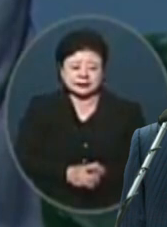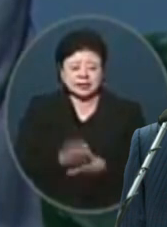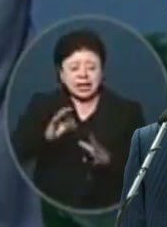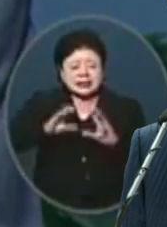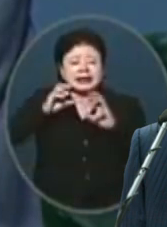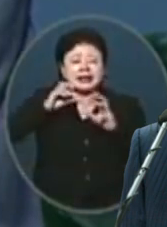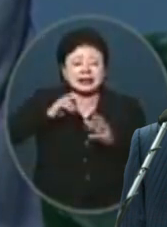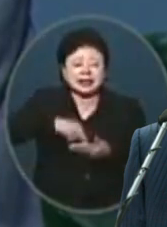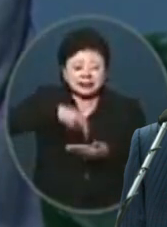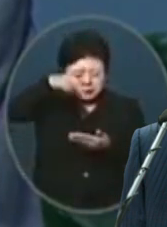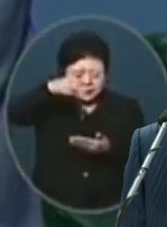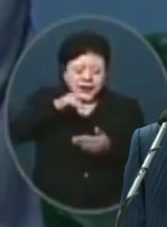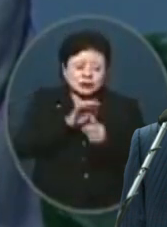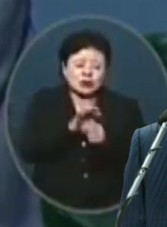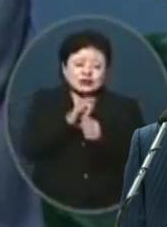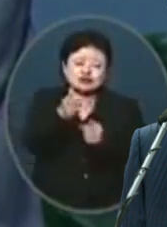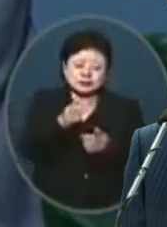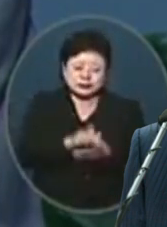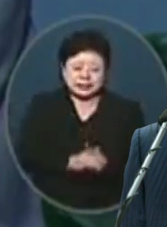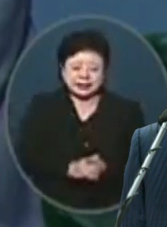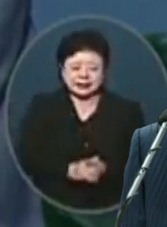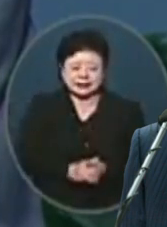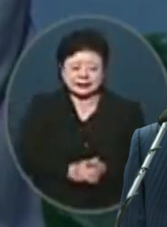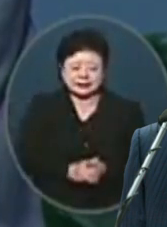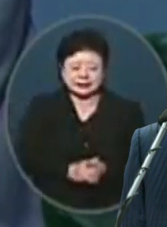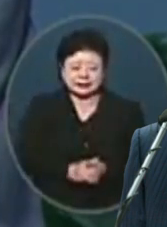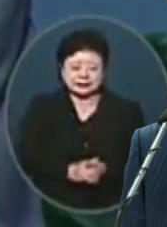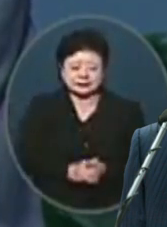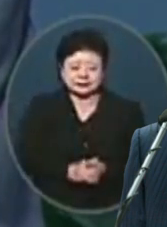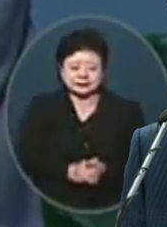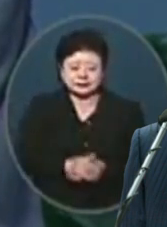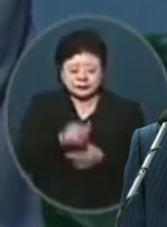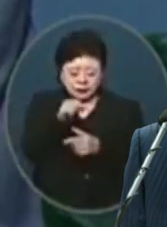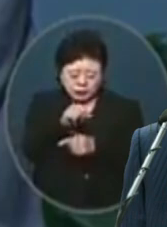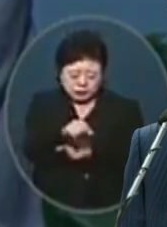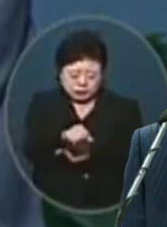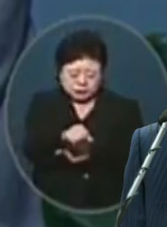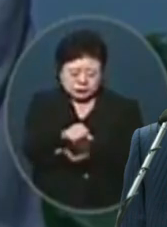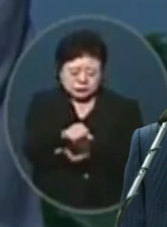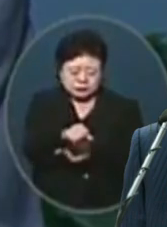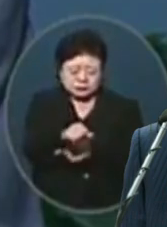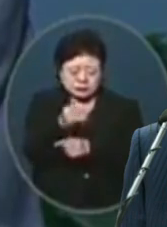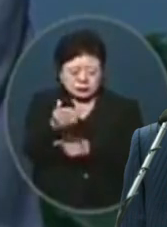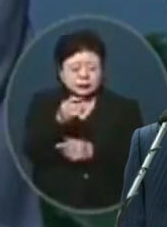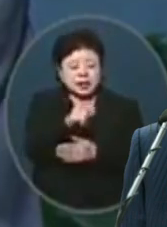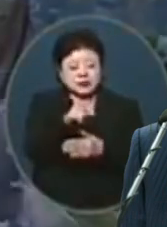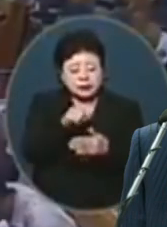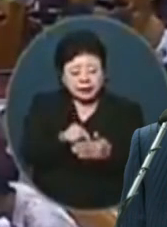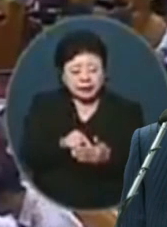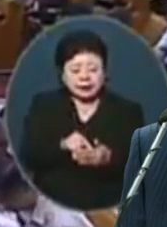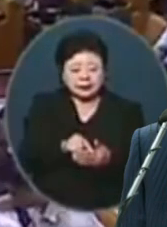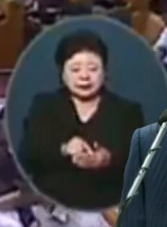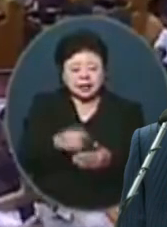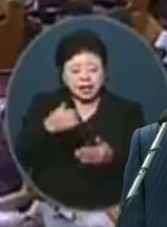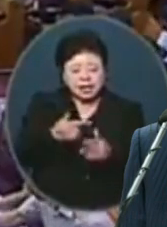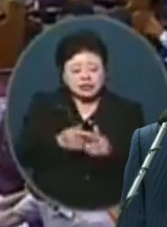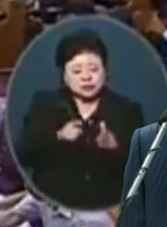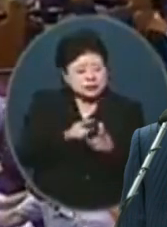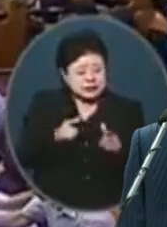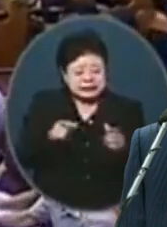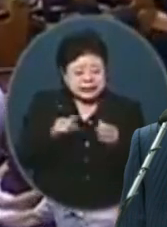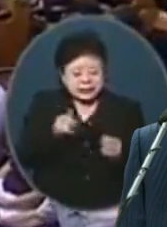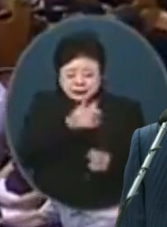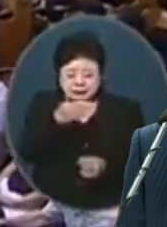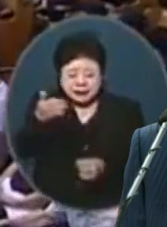천국에 들어가게 만들어 주신 것입니다. 잠시 고개 숙여주시기 바랍니다. 여러분 가운데 아직 예수를 믿지